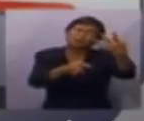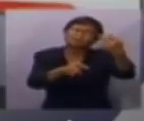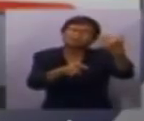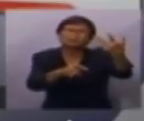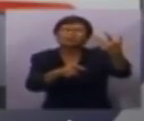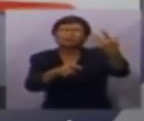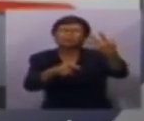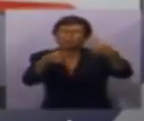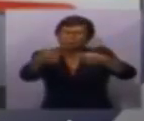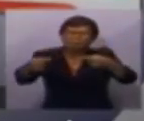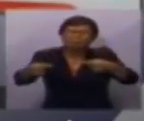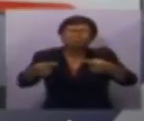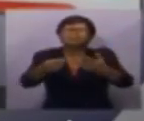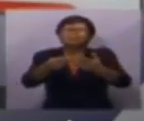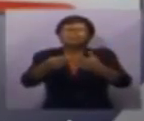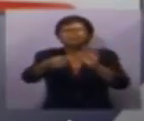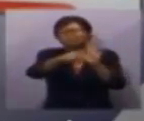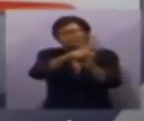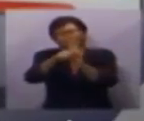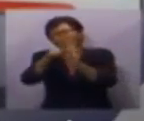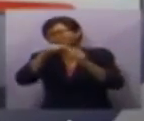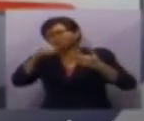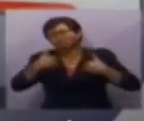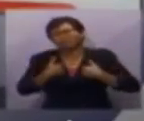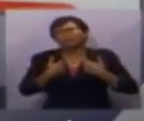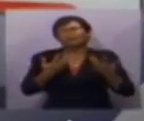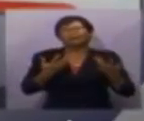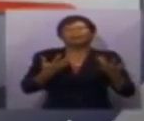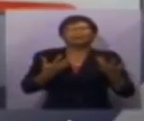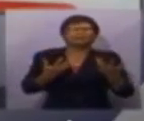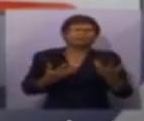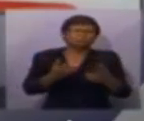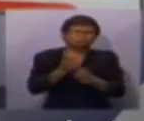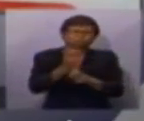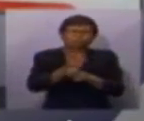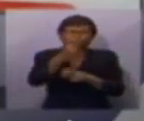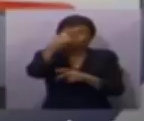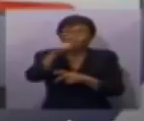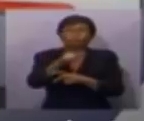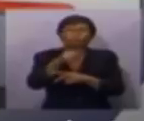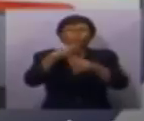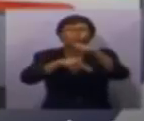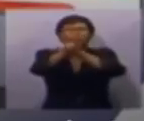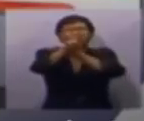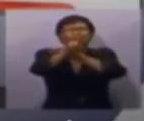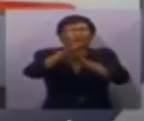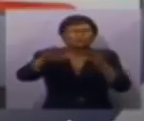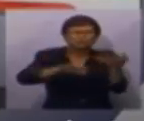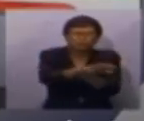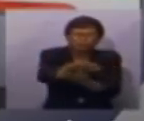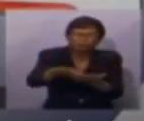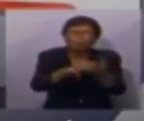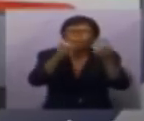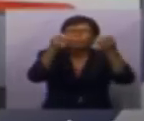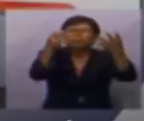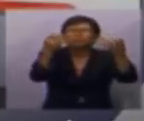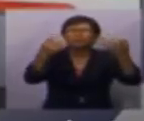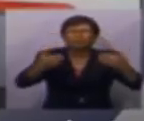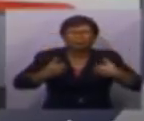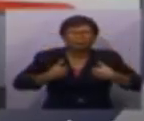pada saya tidak memberi kesan. Yang memberi kesan ketara dan agak suka untuk dramakan ialah di kawasan campuran. Misalnya